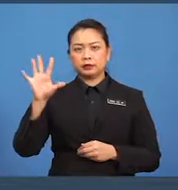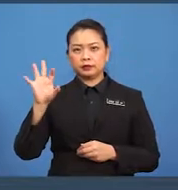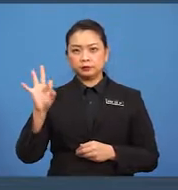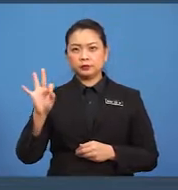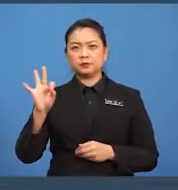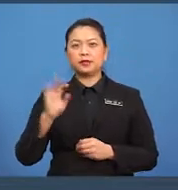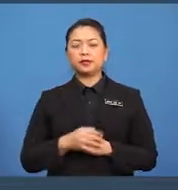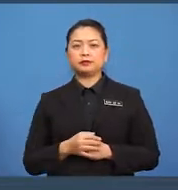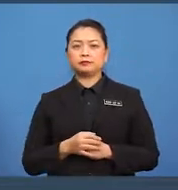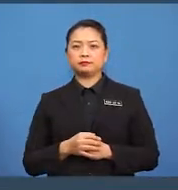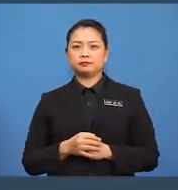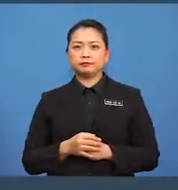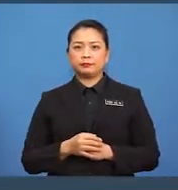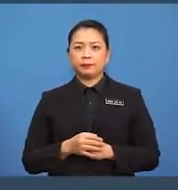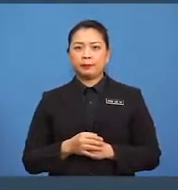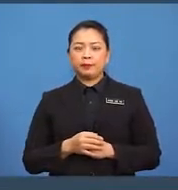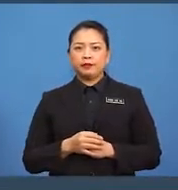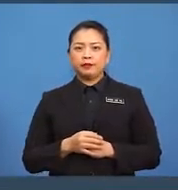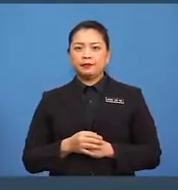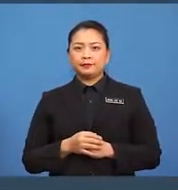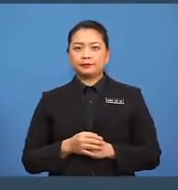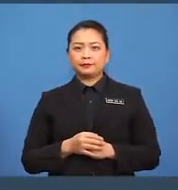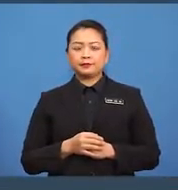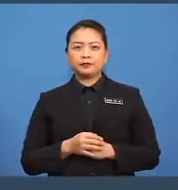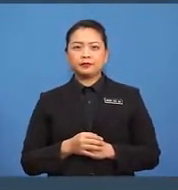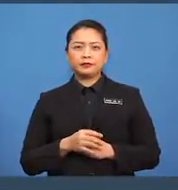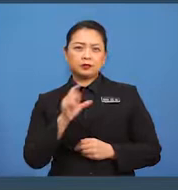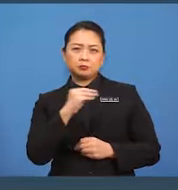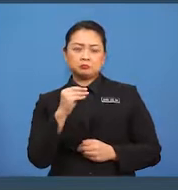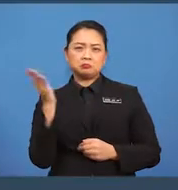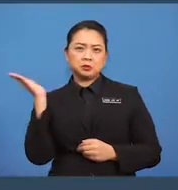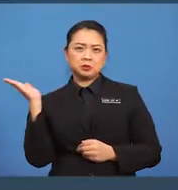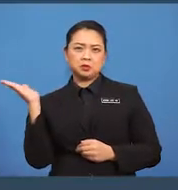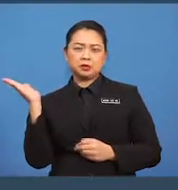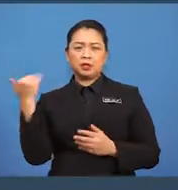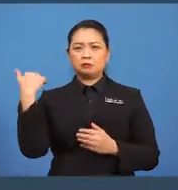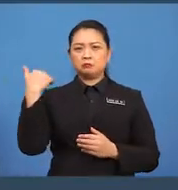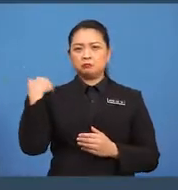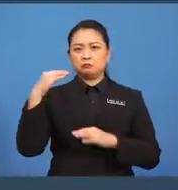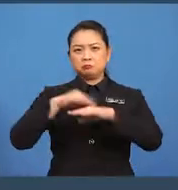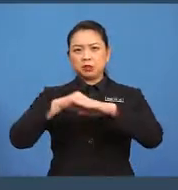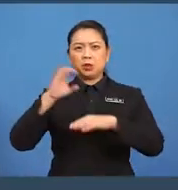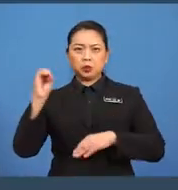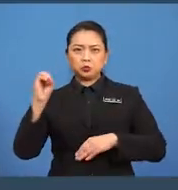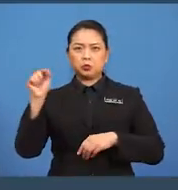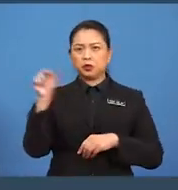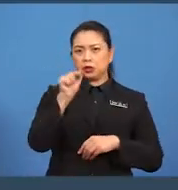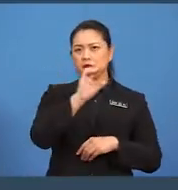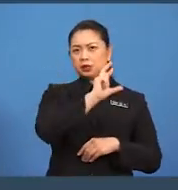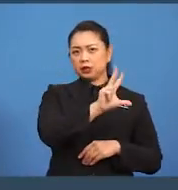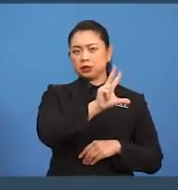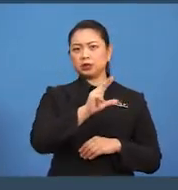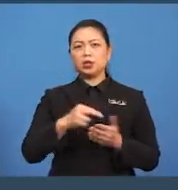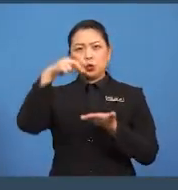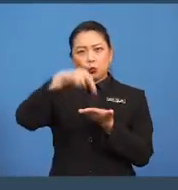dan 39. Dan item-item ini berada pada indeks 0 hingga 3.